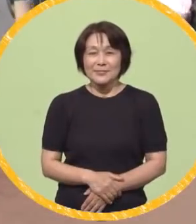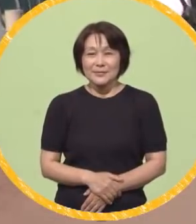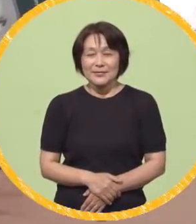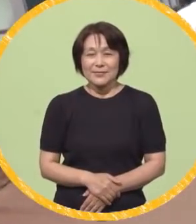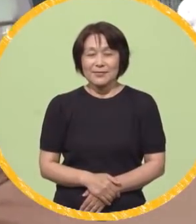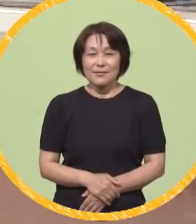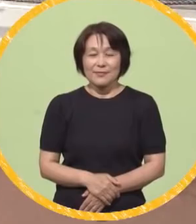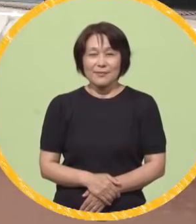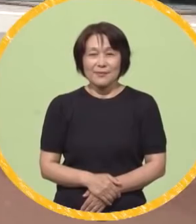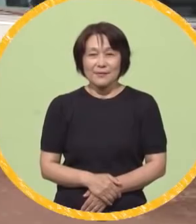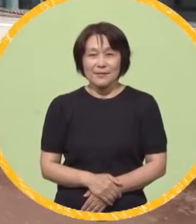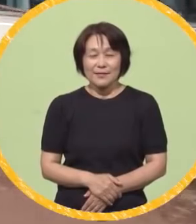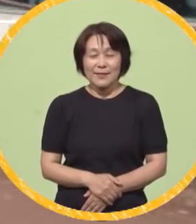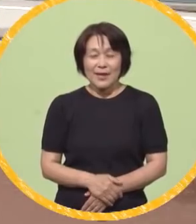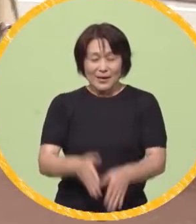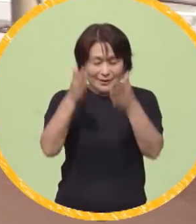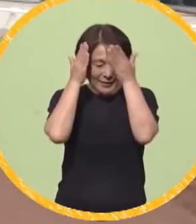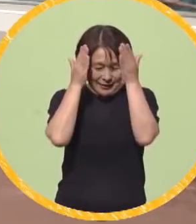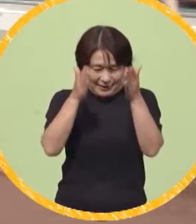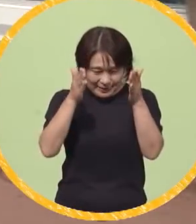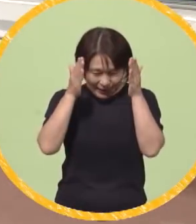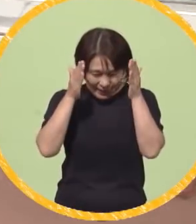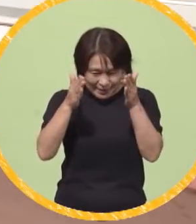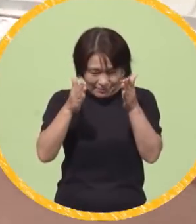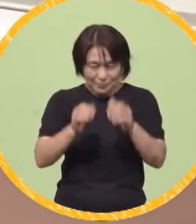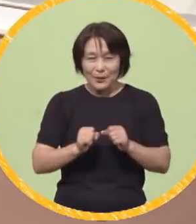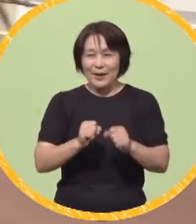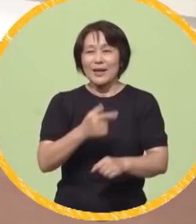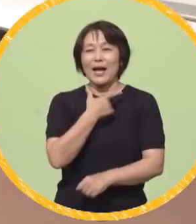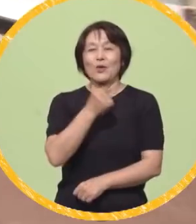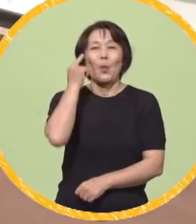わあ、真剣に乗り込みたいと思います。